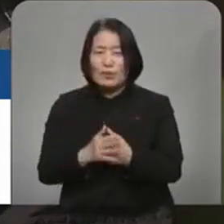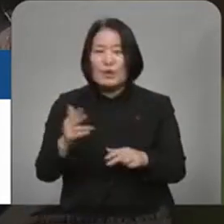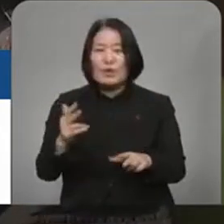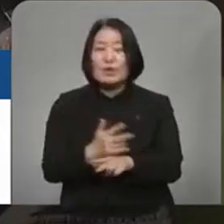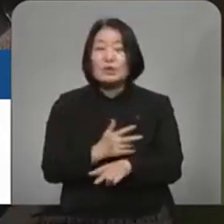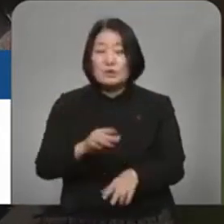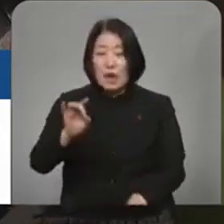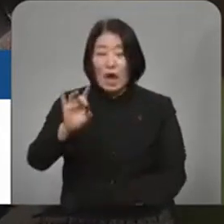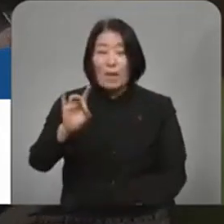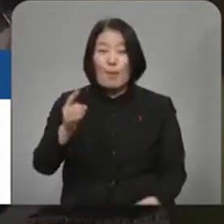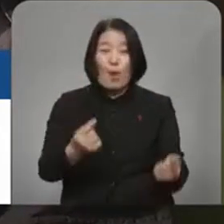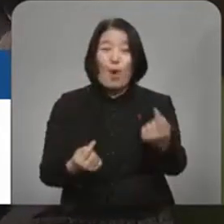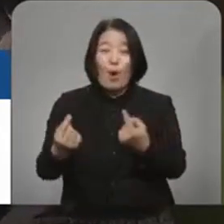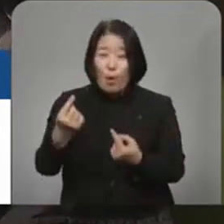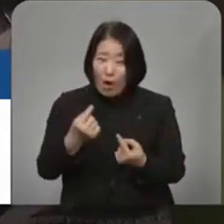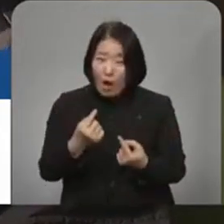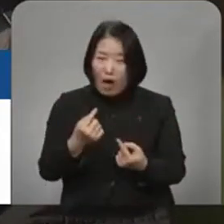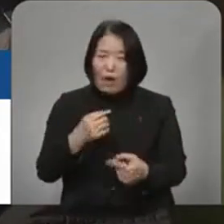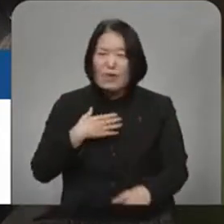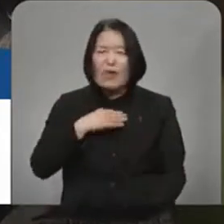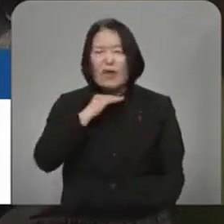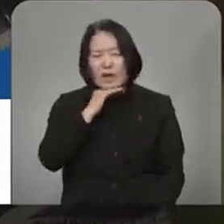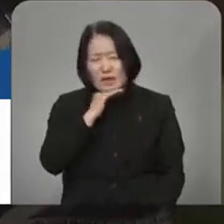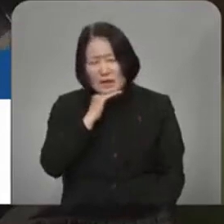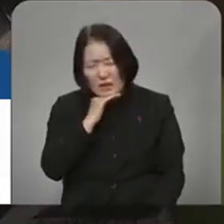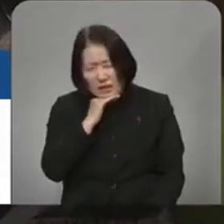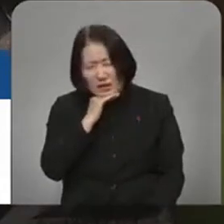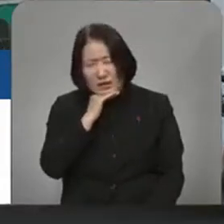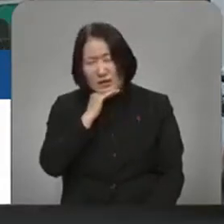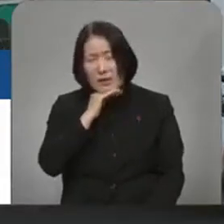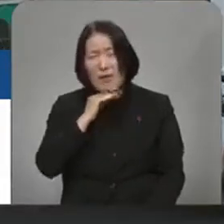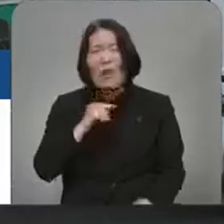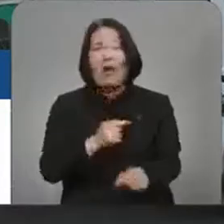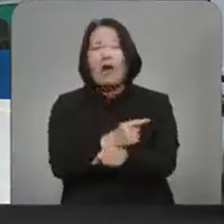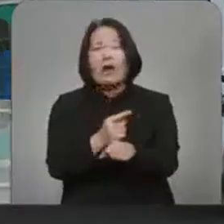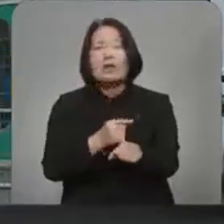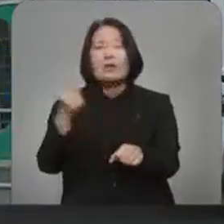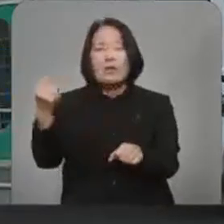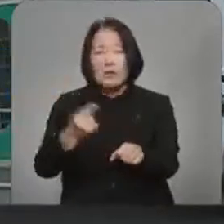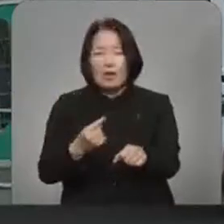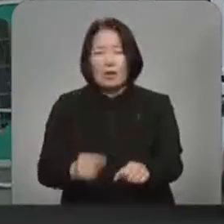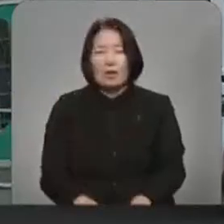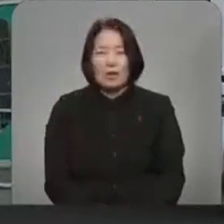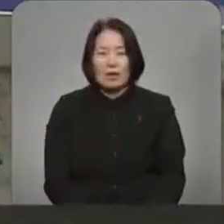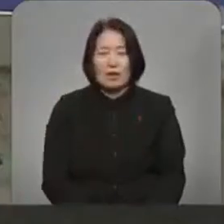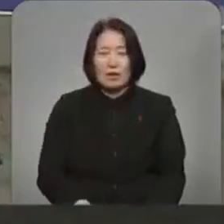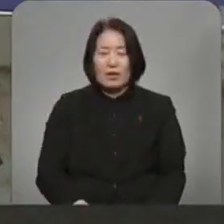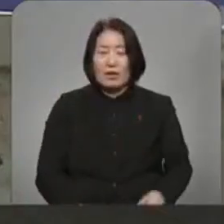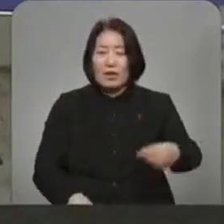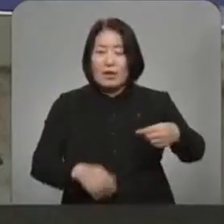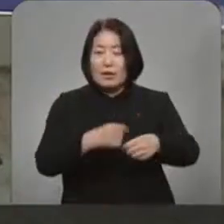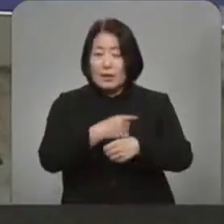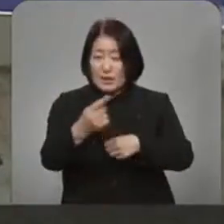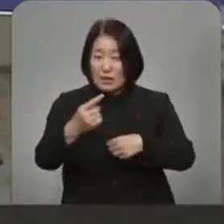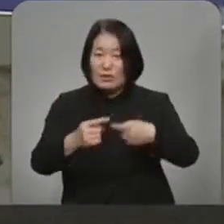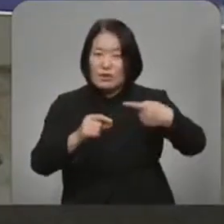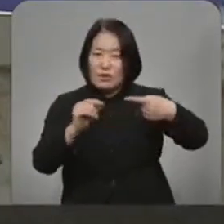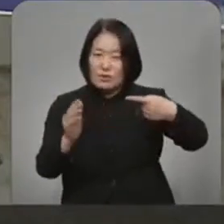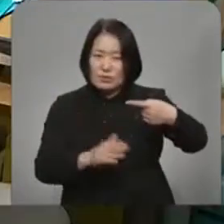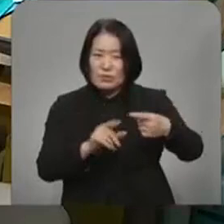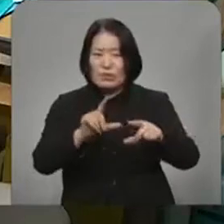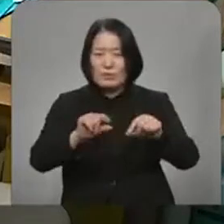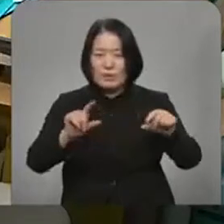그 일주일에 한 번 이거 기다리는 거야. 올라가려면 1시간 걸려. 하지만 다음 달부터는 반찬 배달이